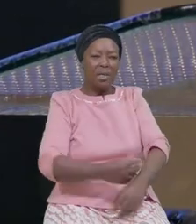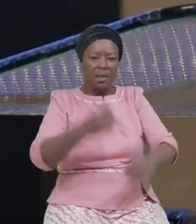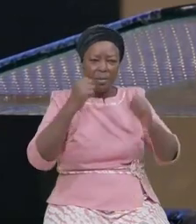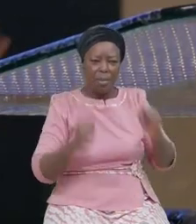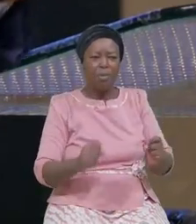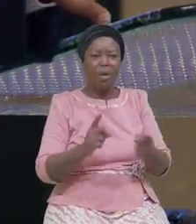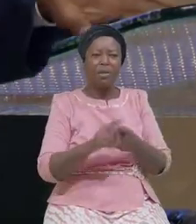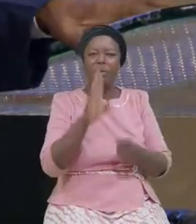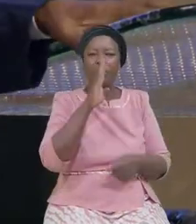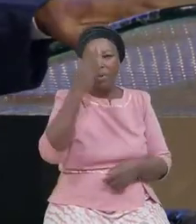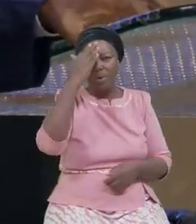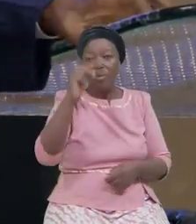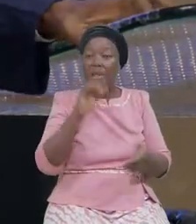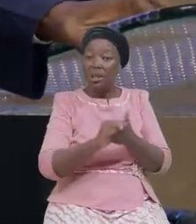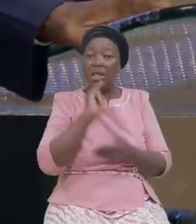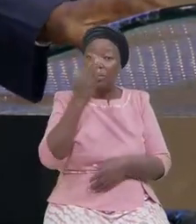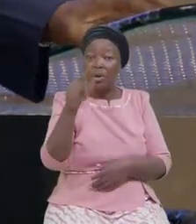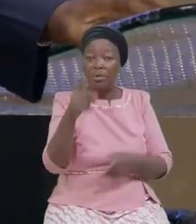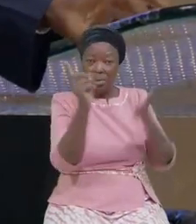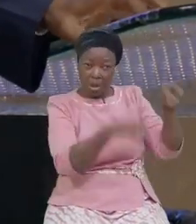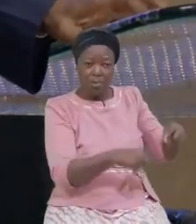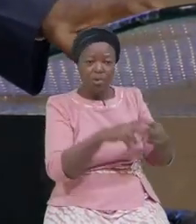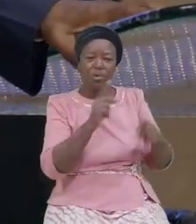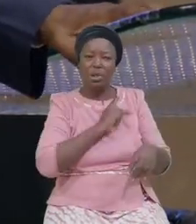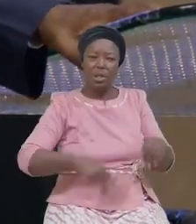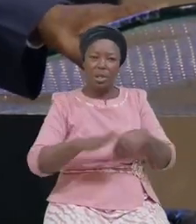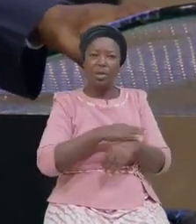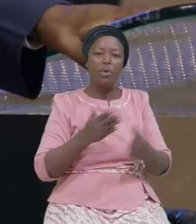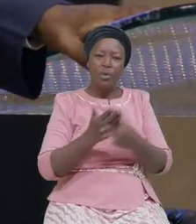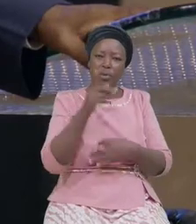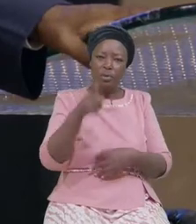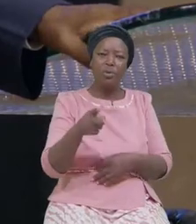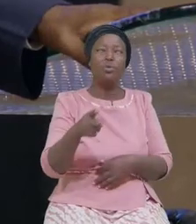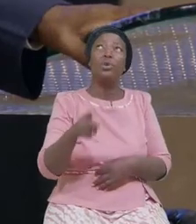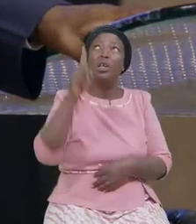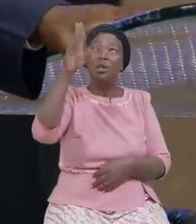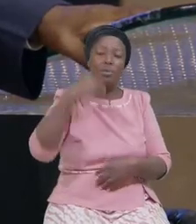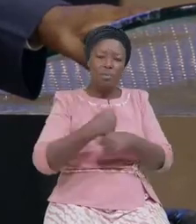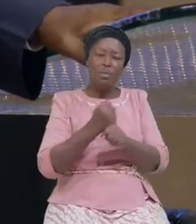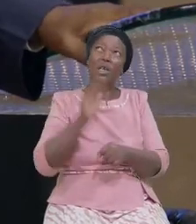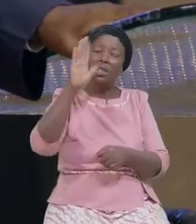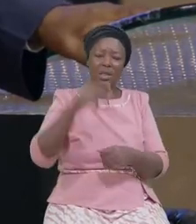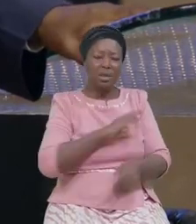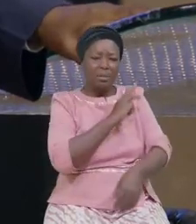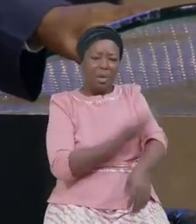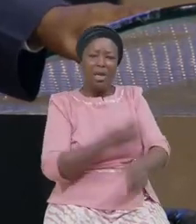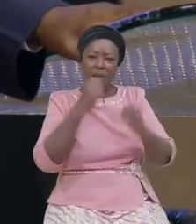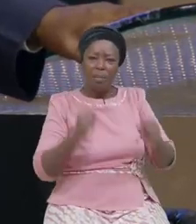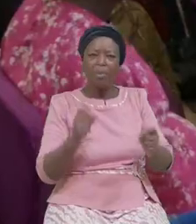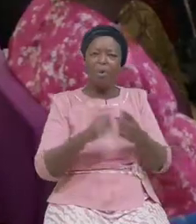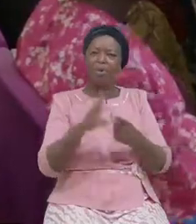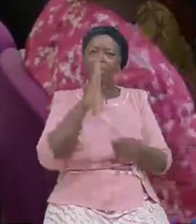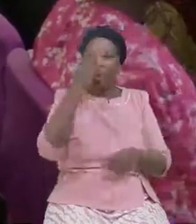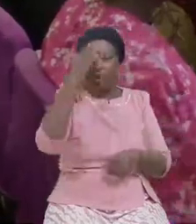puissance. C'est pour cela que vous êtes venus dans le royaume. Au travers de vous, il fera voir sa grande puissance au nom de